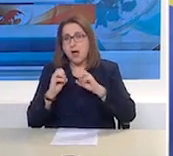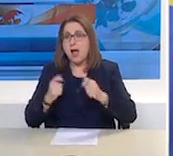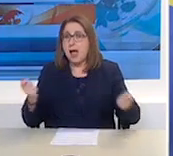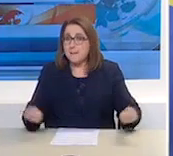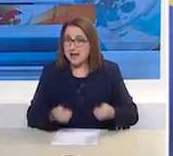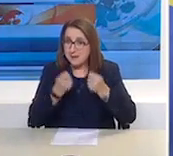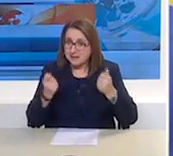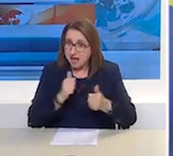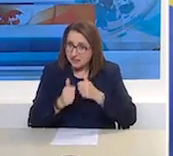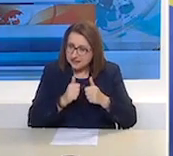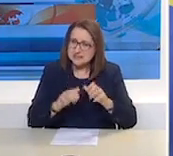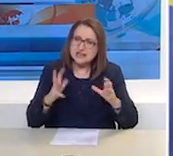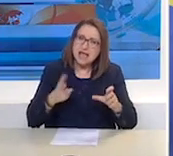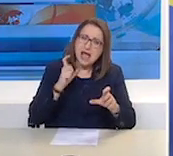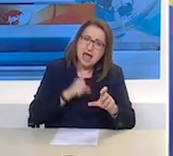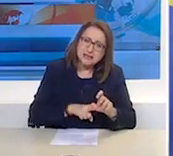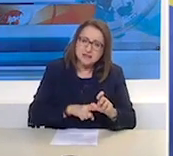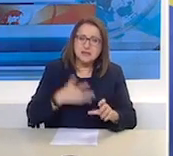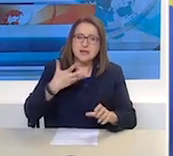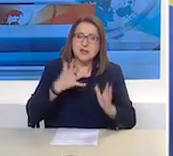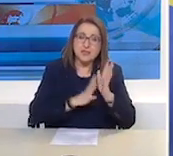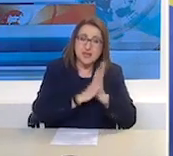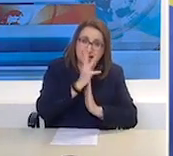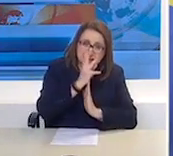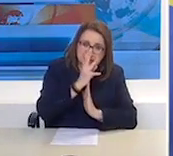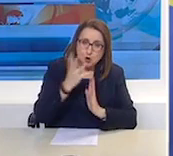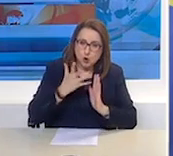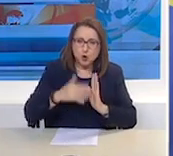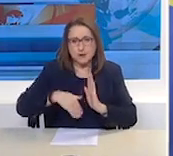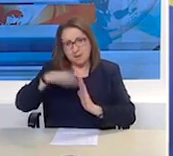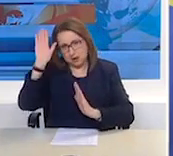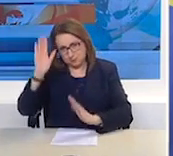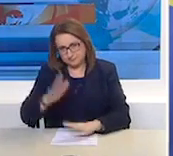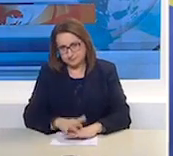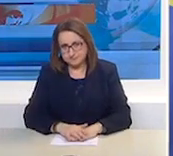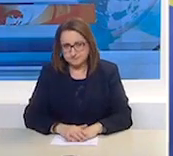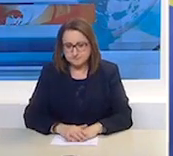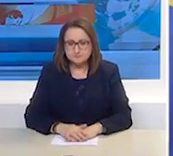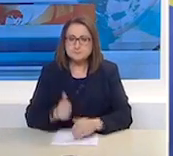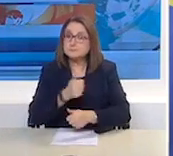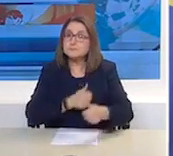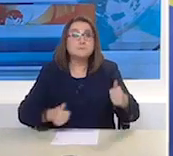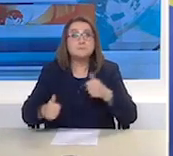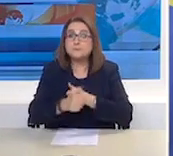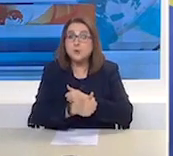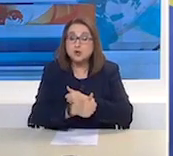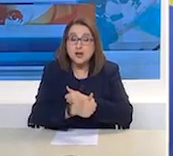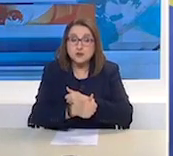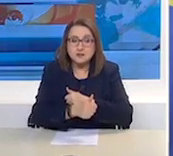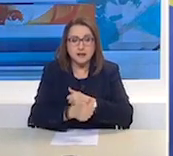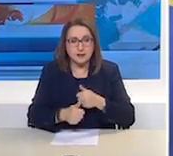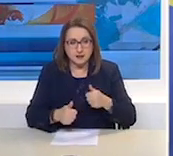και ανώνυμων αθλητικών εταιριών ηλικίας 13 ετών και άνω. Προτεραιότητα στη χρήση των παραπάνω αθλητικών